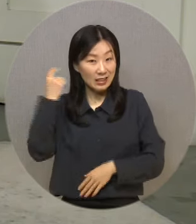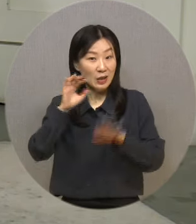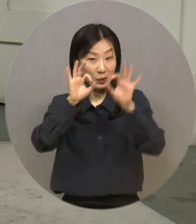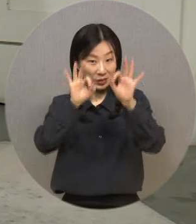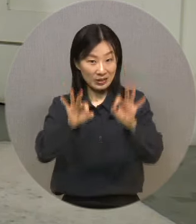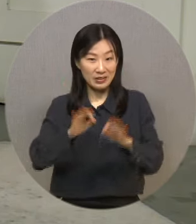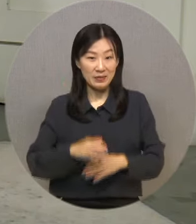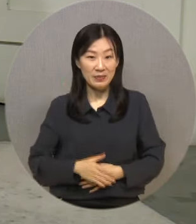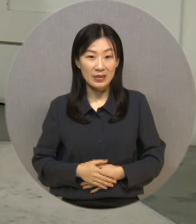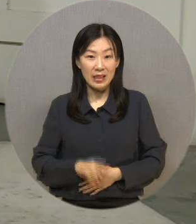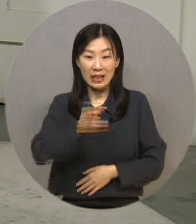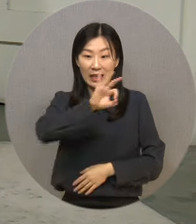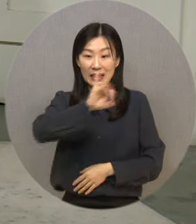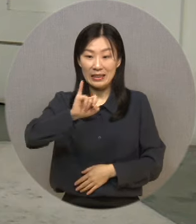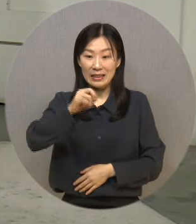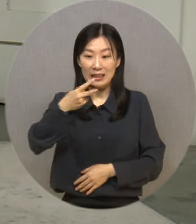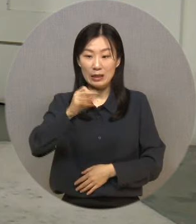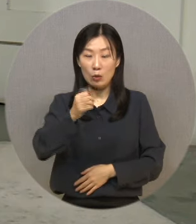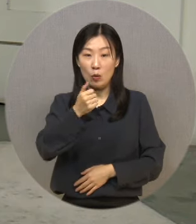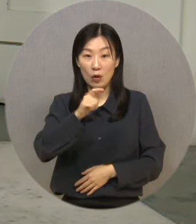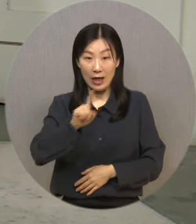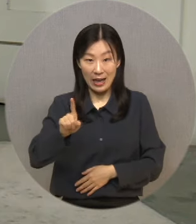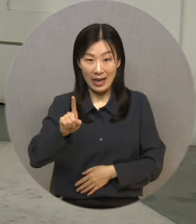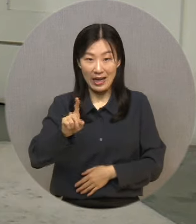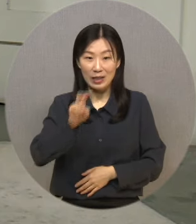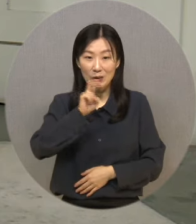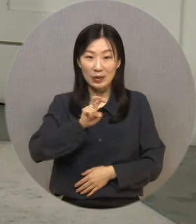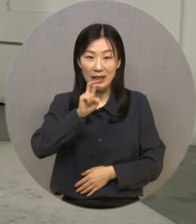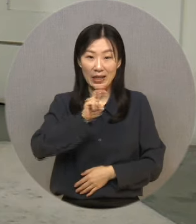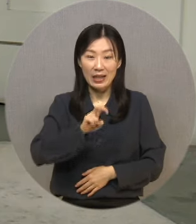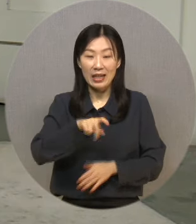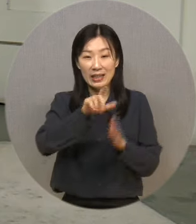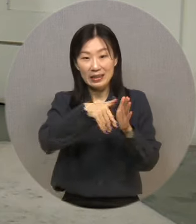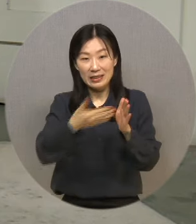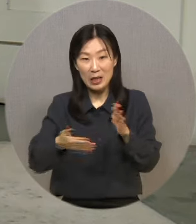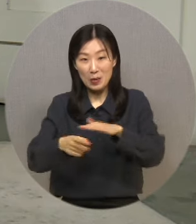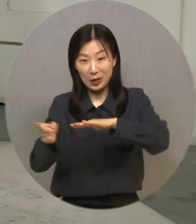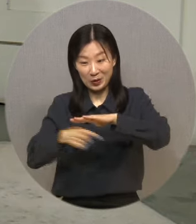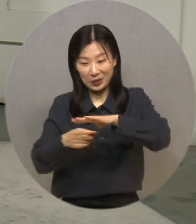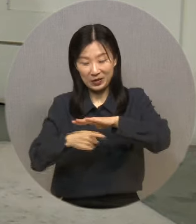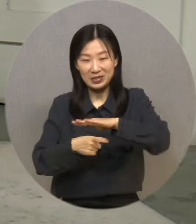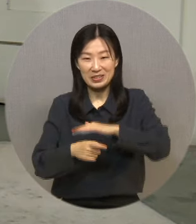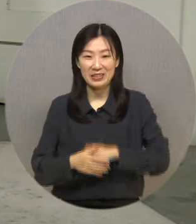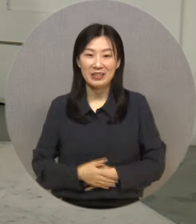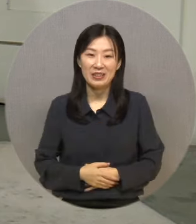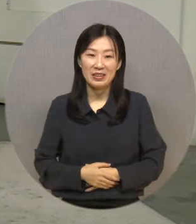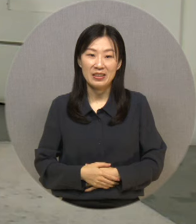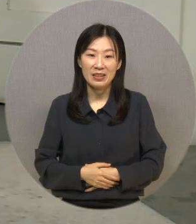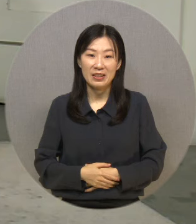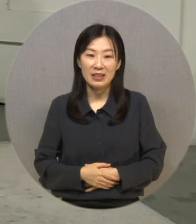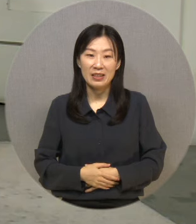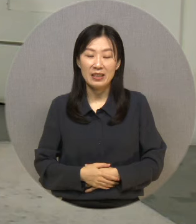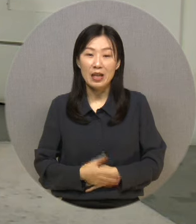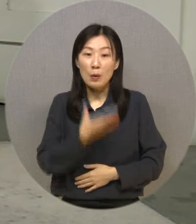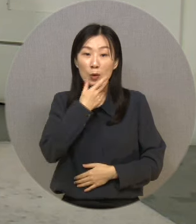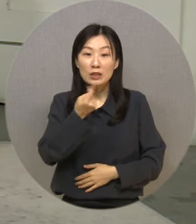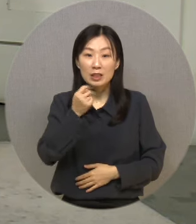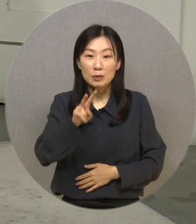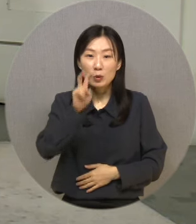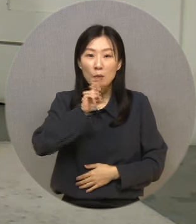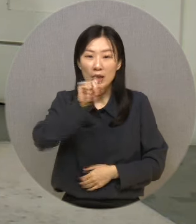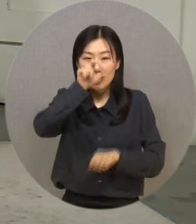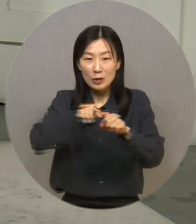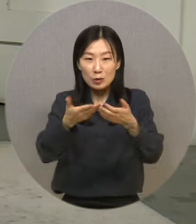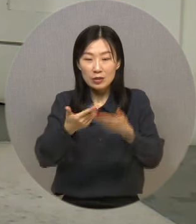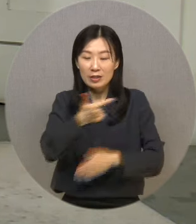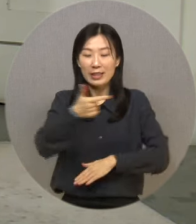하겠습니다. 이동아의 세월 도둑 듣겠습니다. 예, 부탁드립니다. 국민들에게 예, 노래할 수 있는 기회를 주어서 대단히